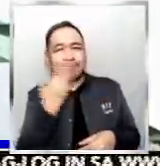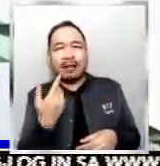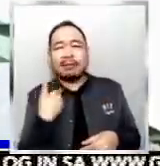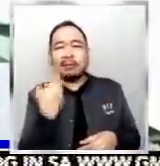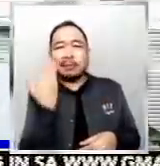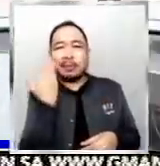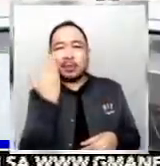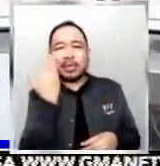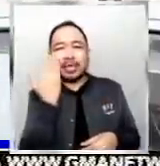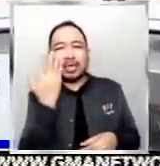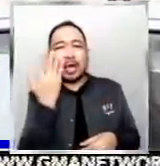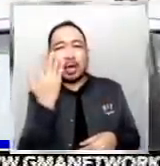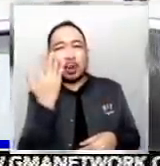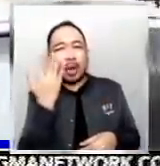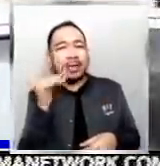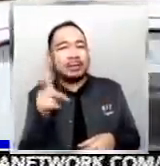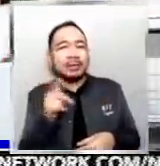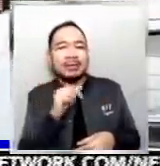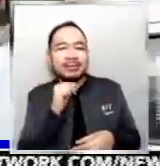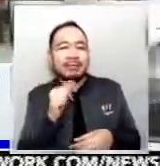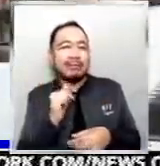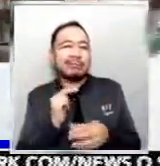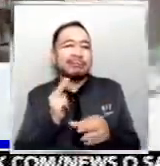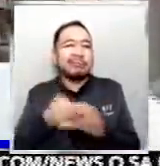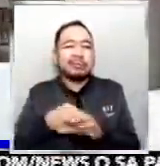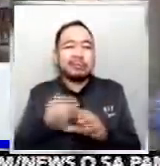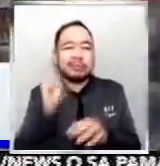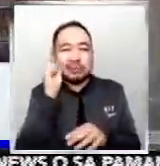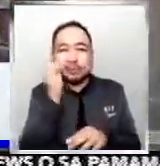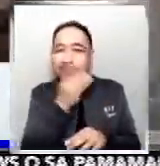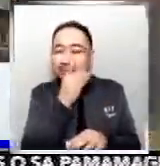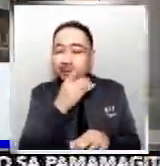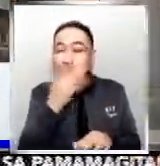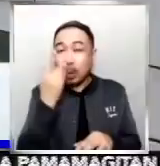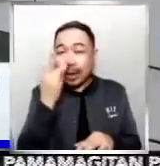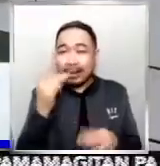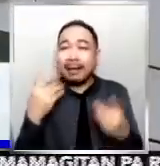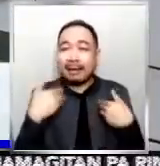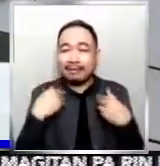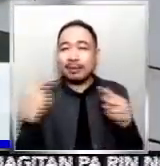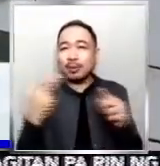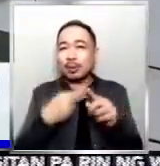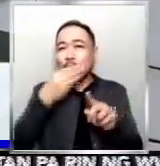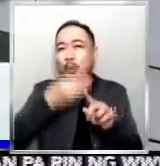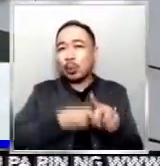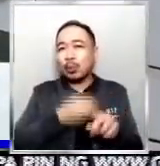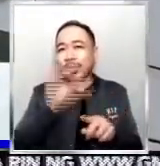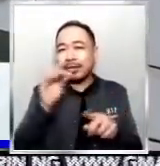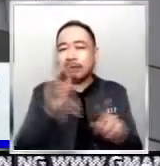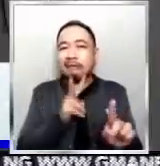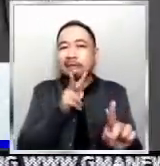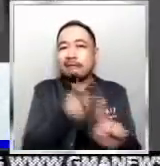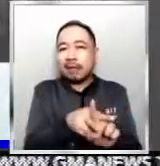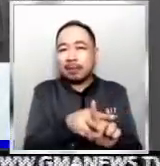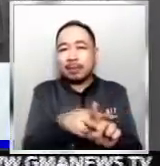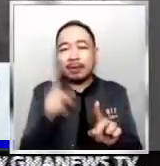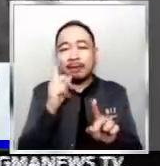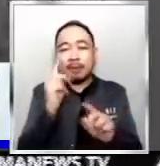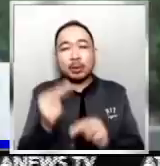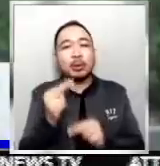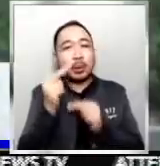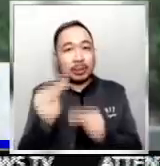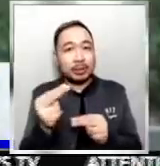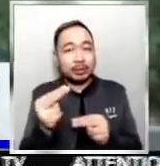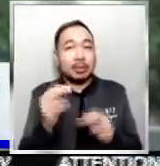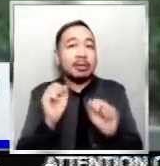Mayor Duterte. Ipinunto ni Monsayak na hanggang October 8 ang filing ng Certificate of Candidacy at pwede pang substitution ng kandidato hanggang